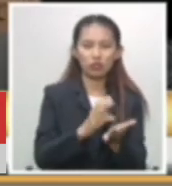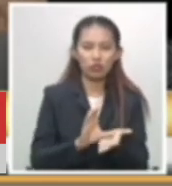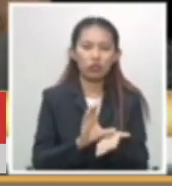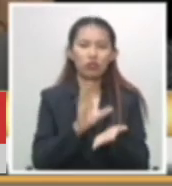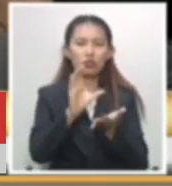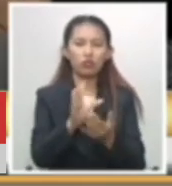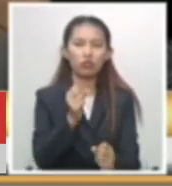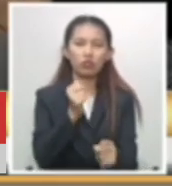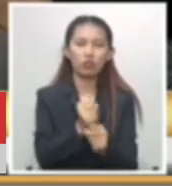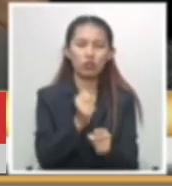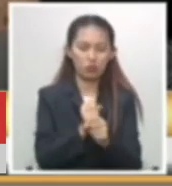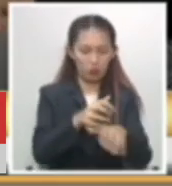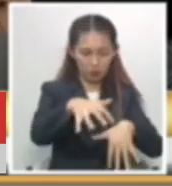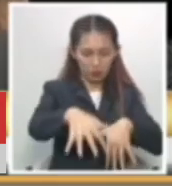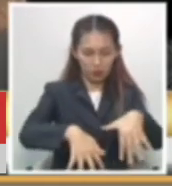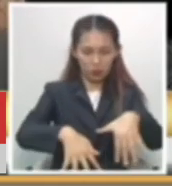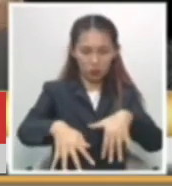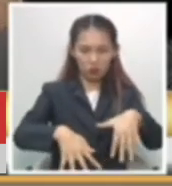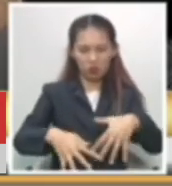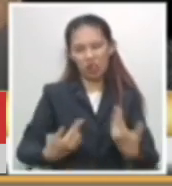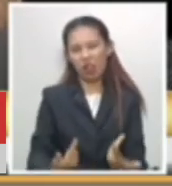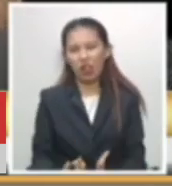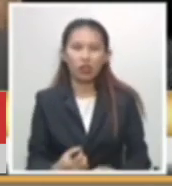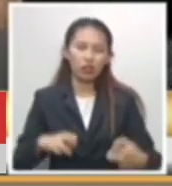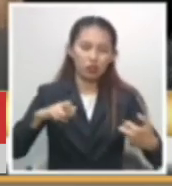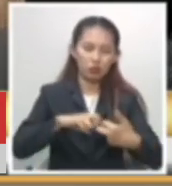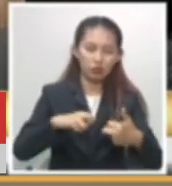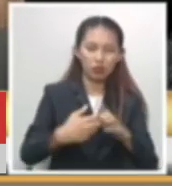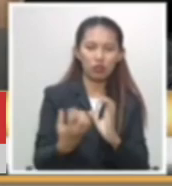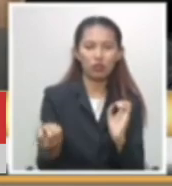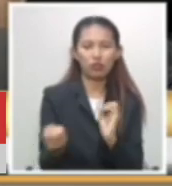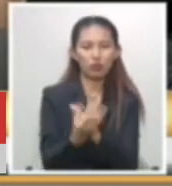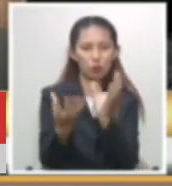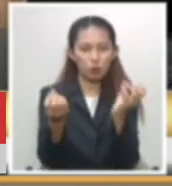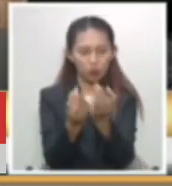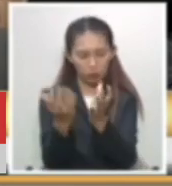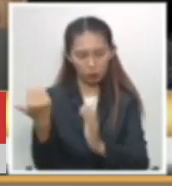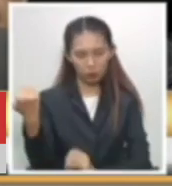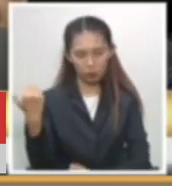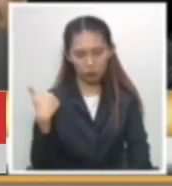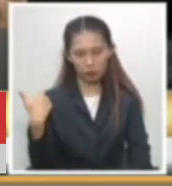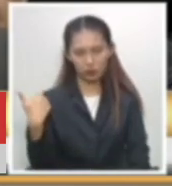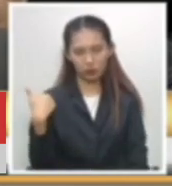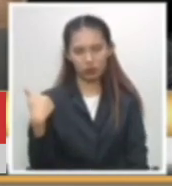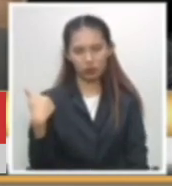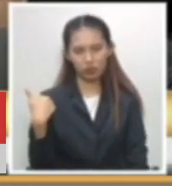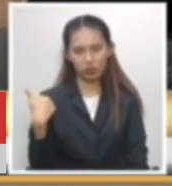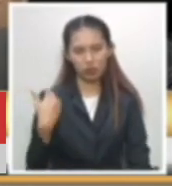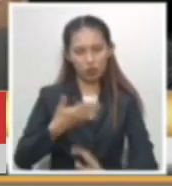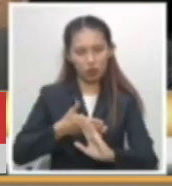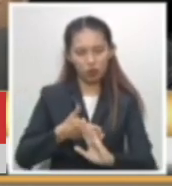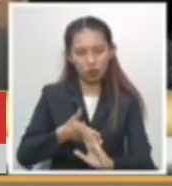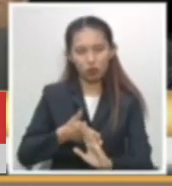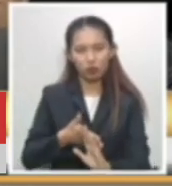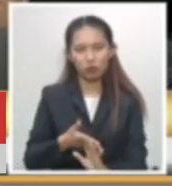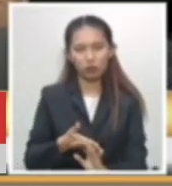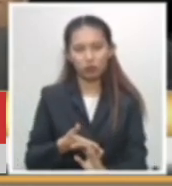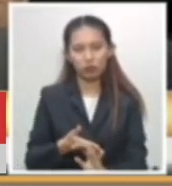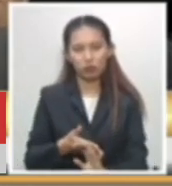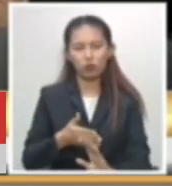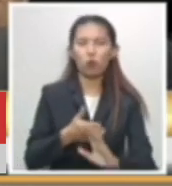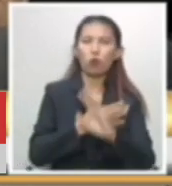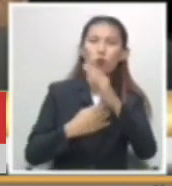ให้พี่น้องประชาชนเดือดร้อนในการใช้บริการของรัฐก่อนหน้านี้